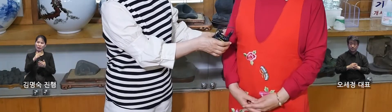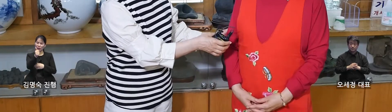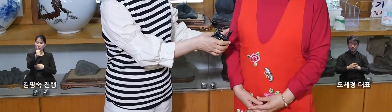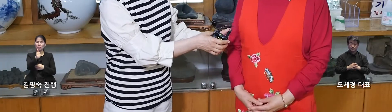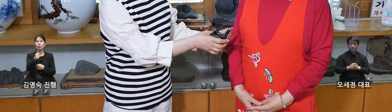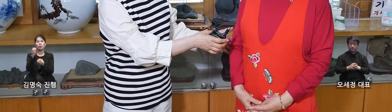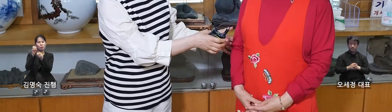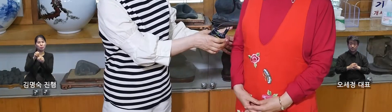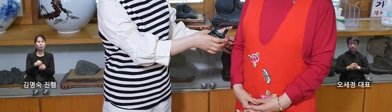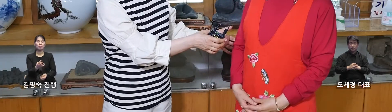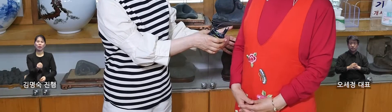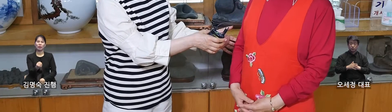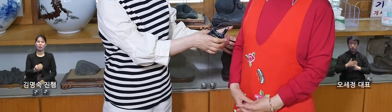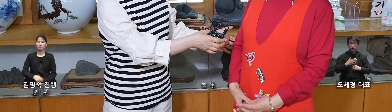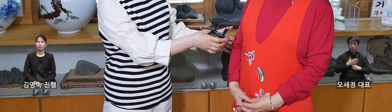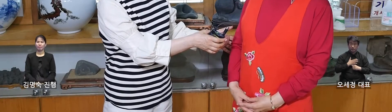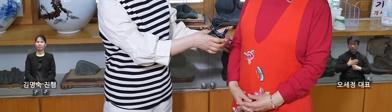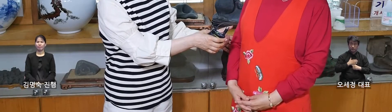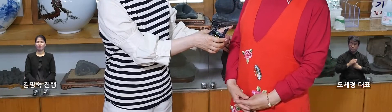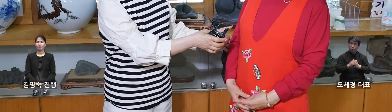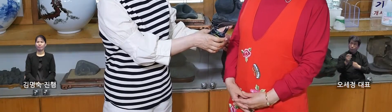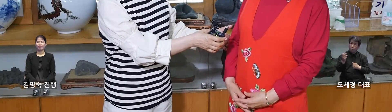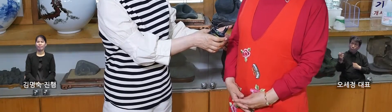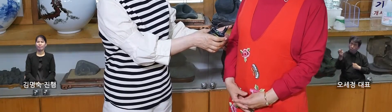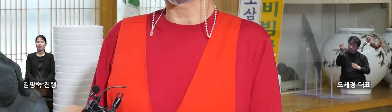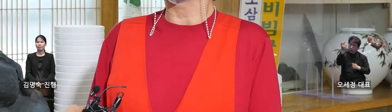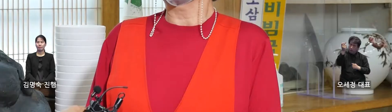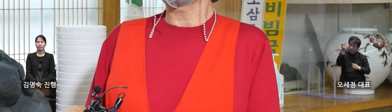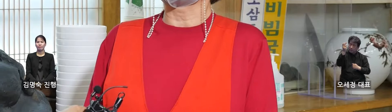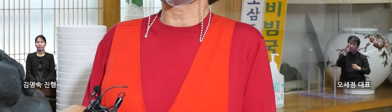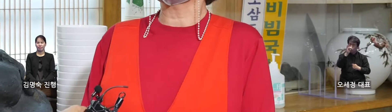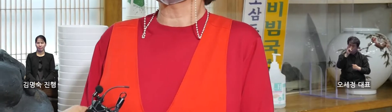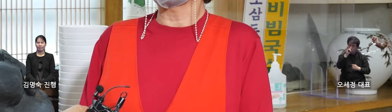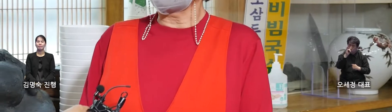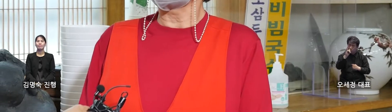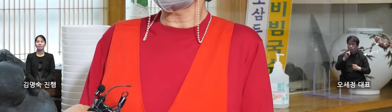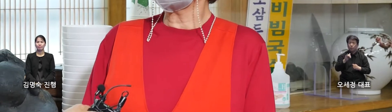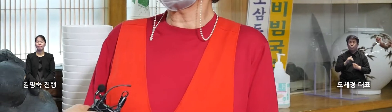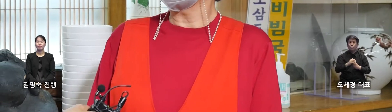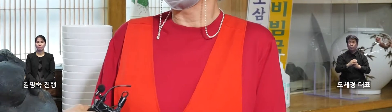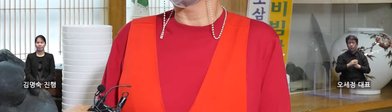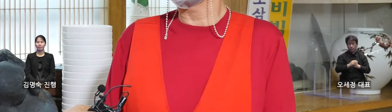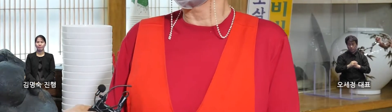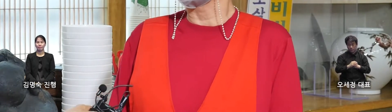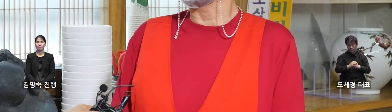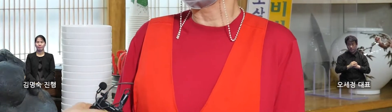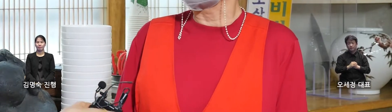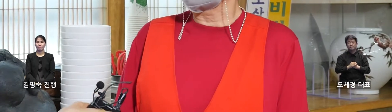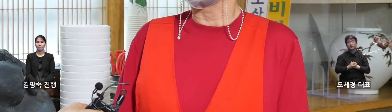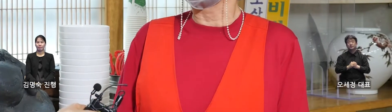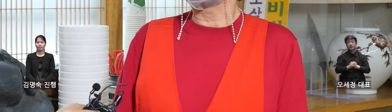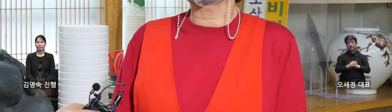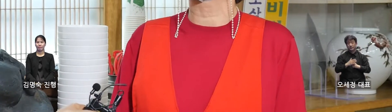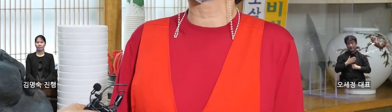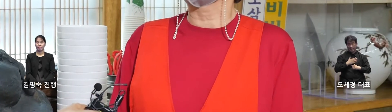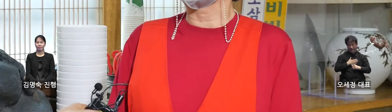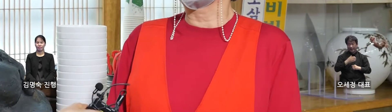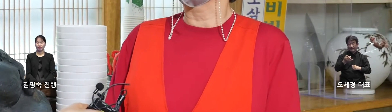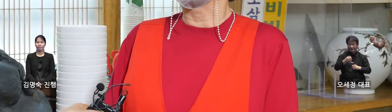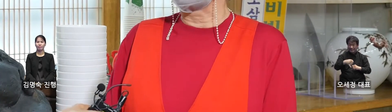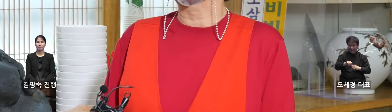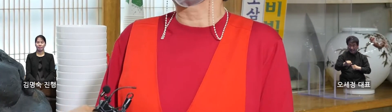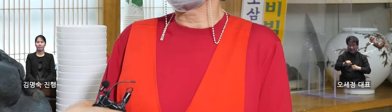대? 저는 이제 오빠하고 그다음에 이제 친형 원래 친형이에요. 그래서 이제 제가 이제 딸이